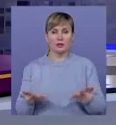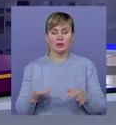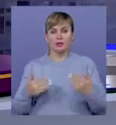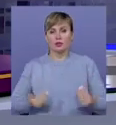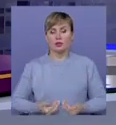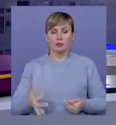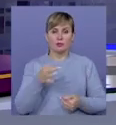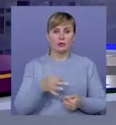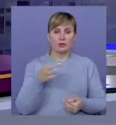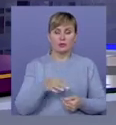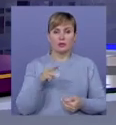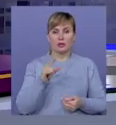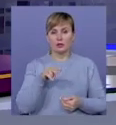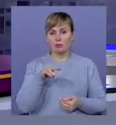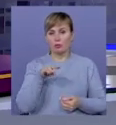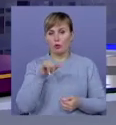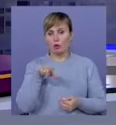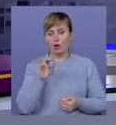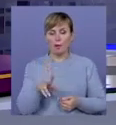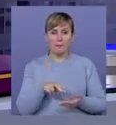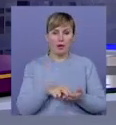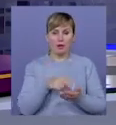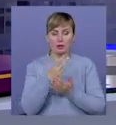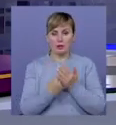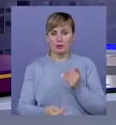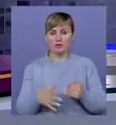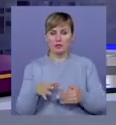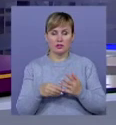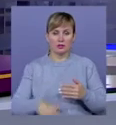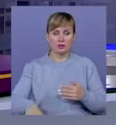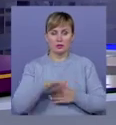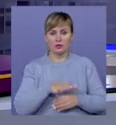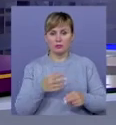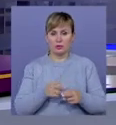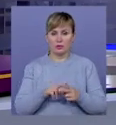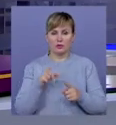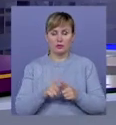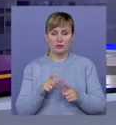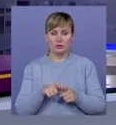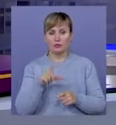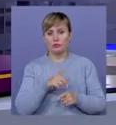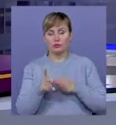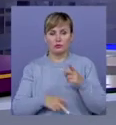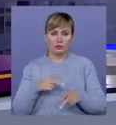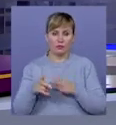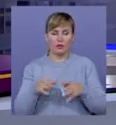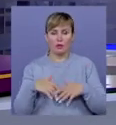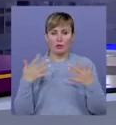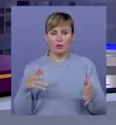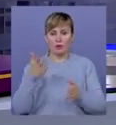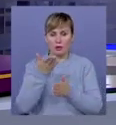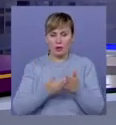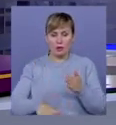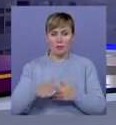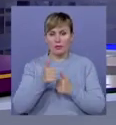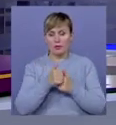Жители микрорайона Тастыбулак в Алматы боятся провалиться сквозь землю в прямом смысле этого слова. Люди жалуются на огромную яму близ